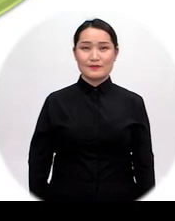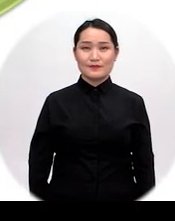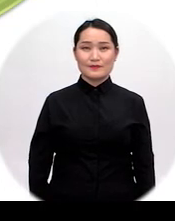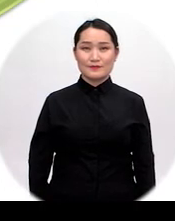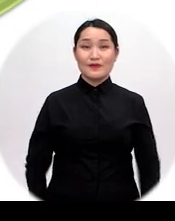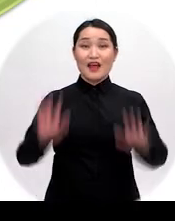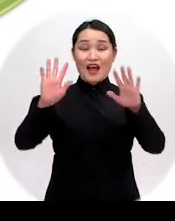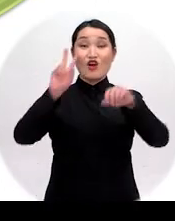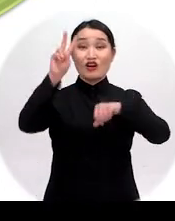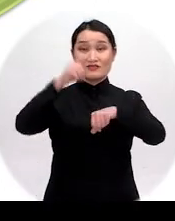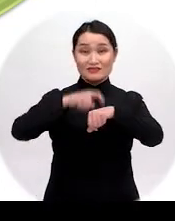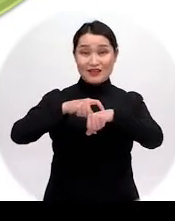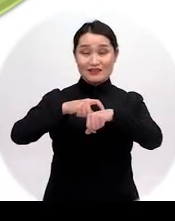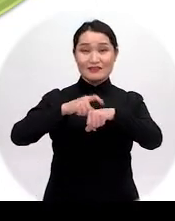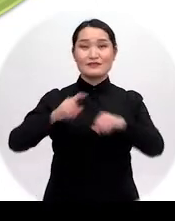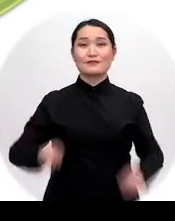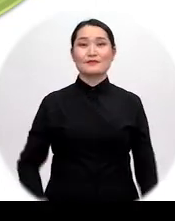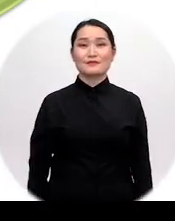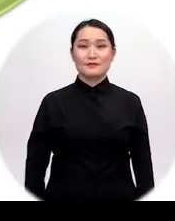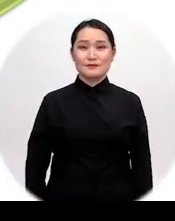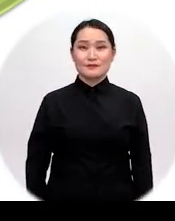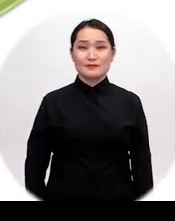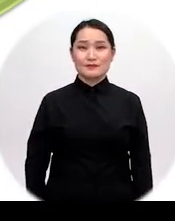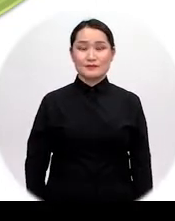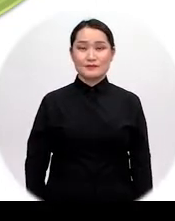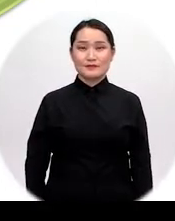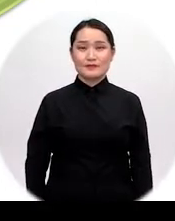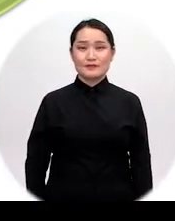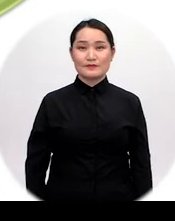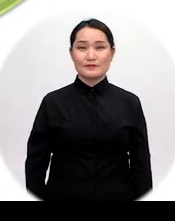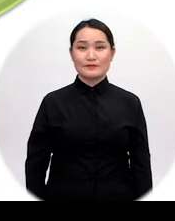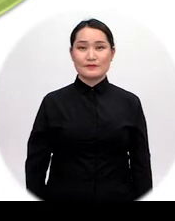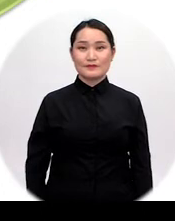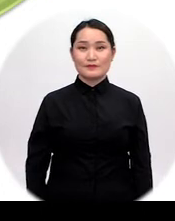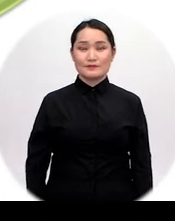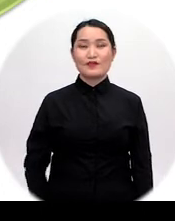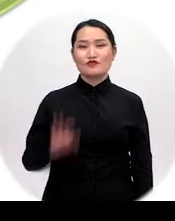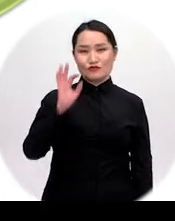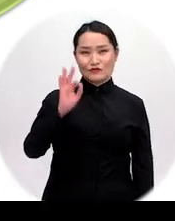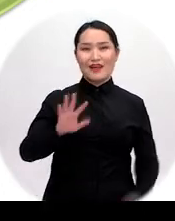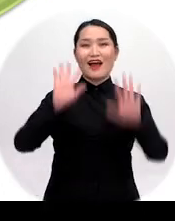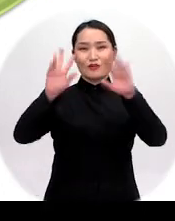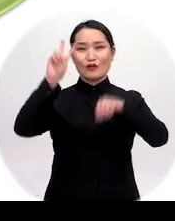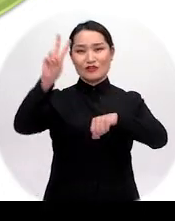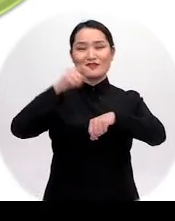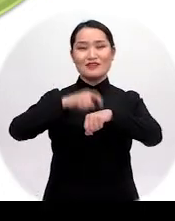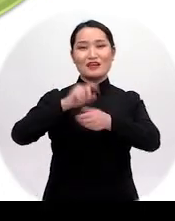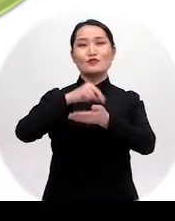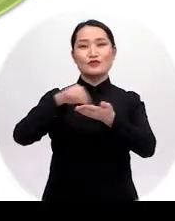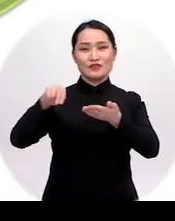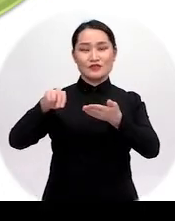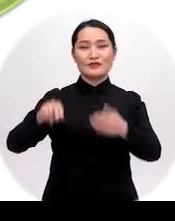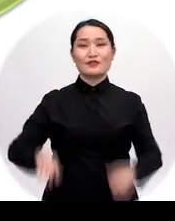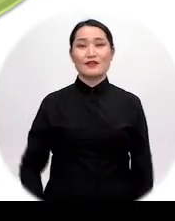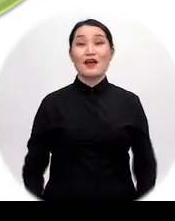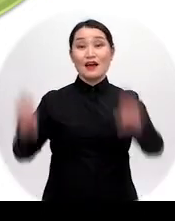12 цагийг зааж байна. Тэгвэл бид нэг хэдэн цаг гэж бичих үү? 12 цаг гэж бичнэ. За самбар